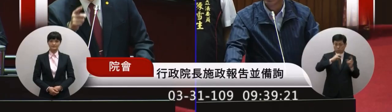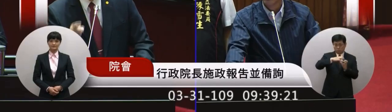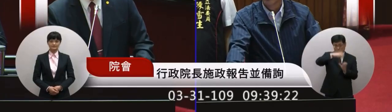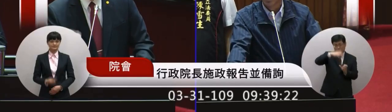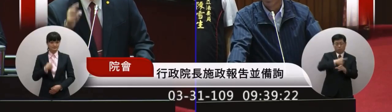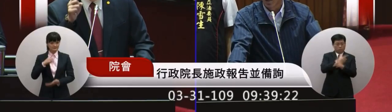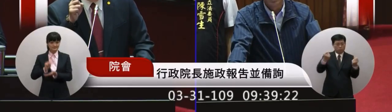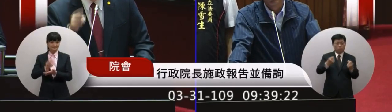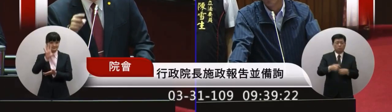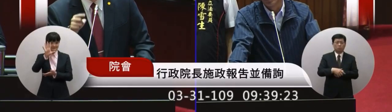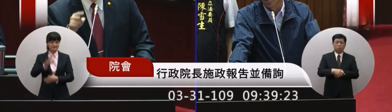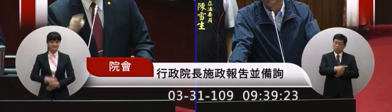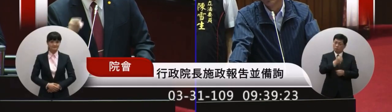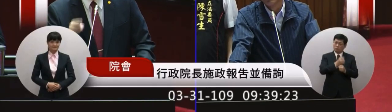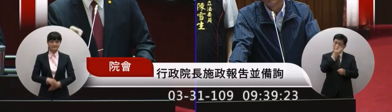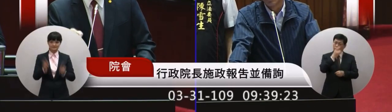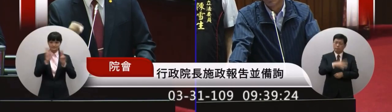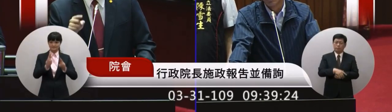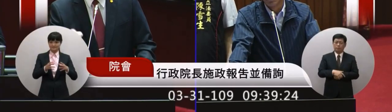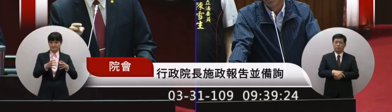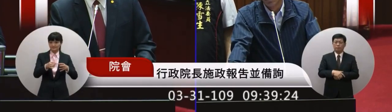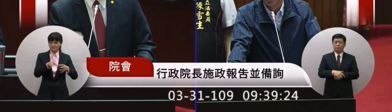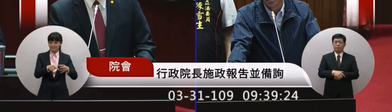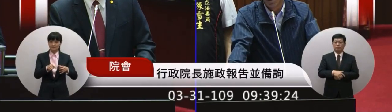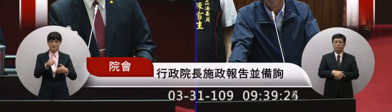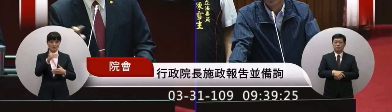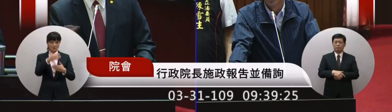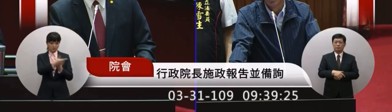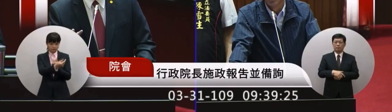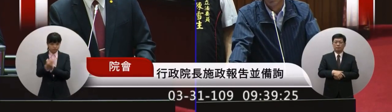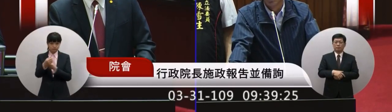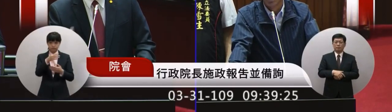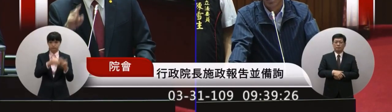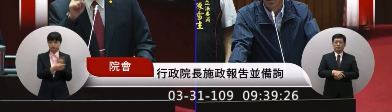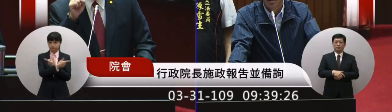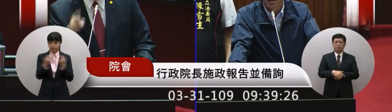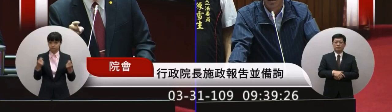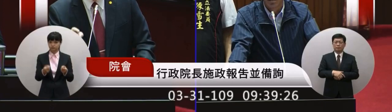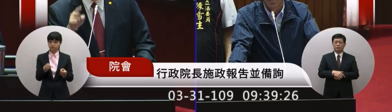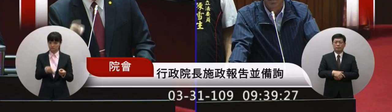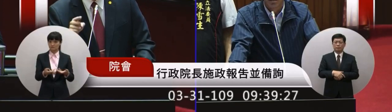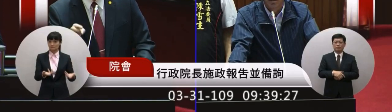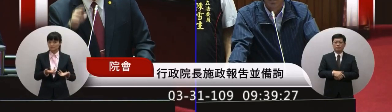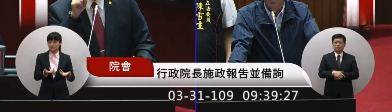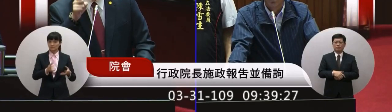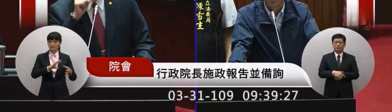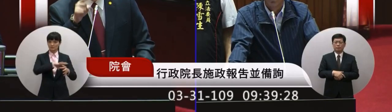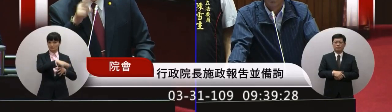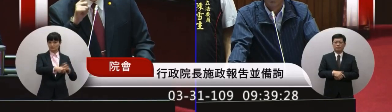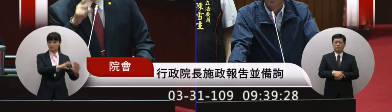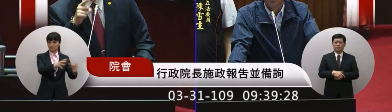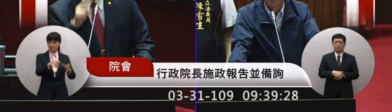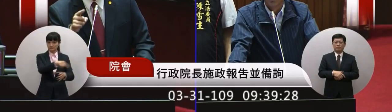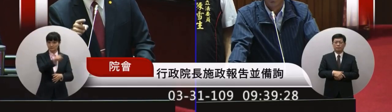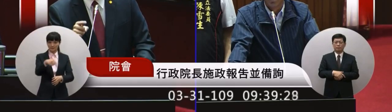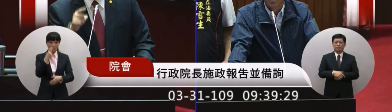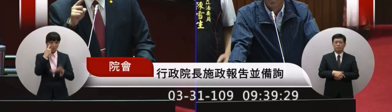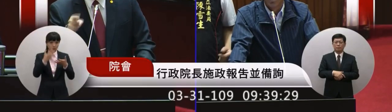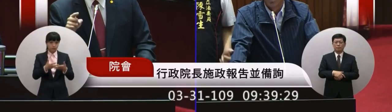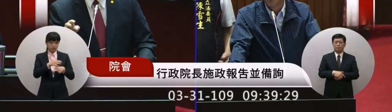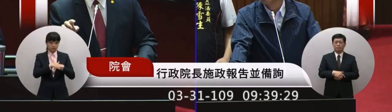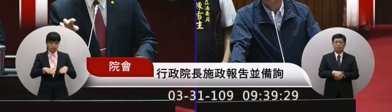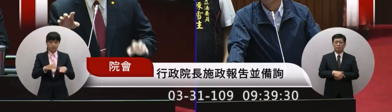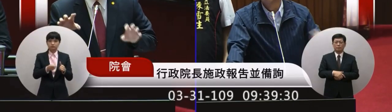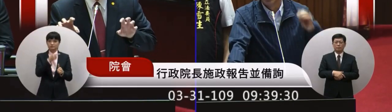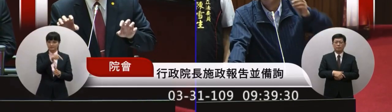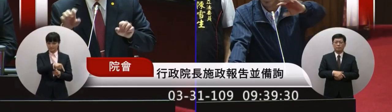委员报告， 按你最不搞。 电池标准化这个物件，对国际上是。电池上重要是安全化上重要，